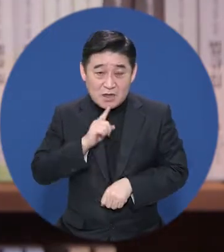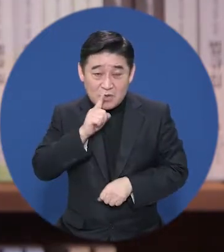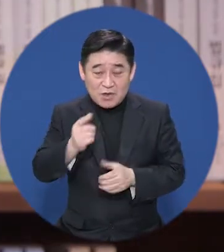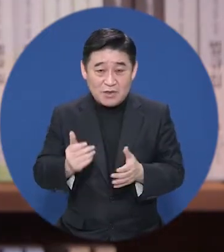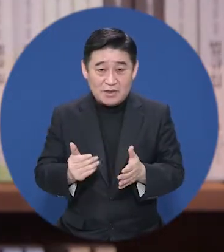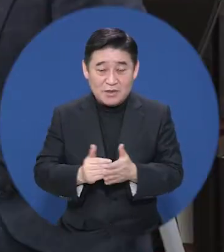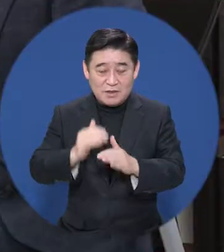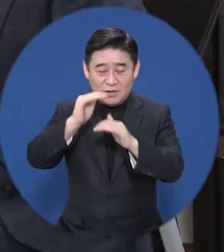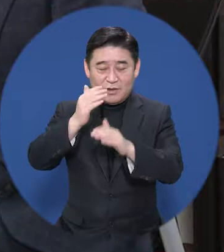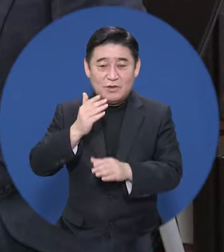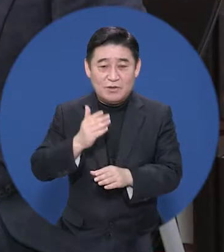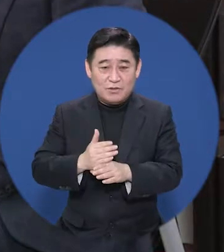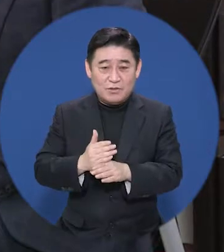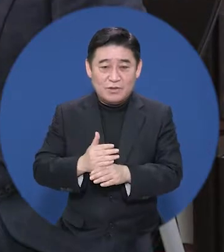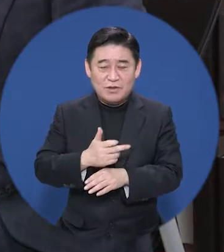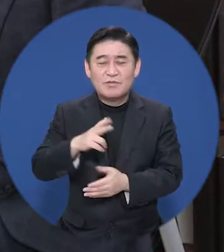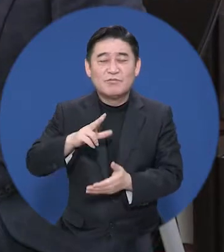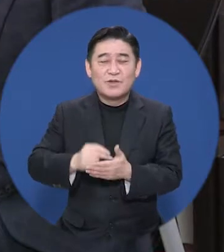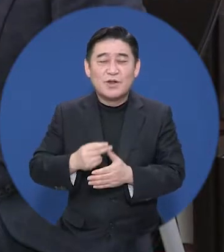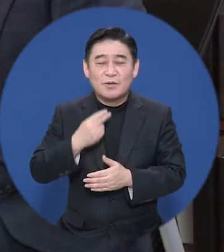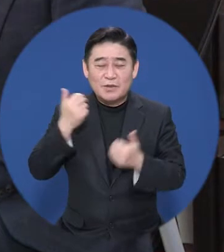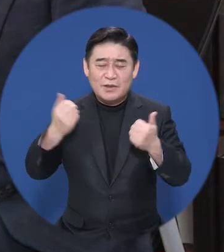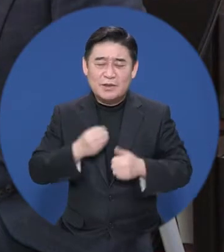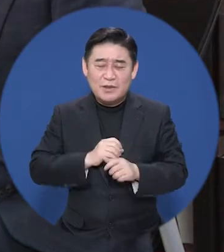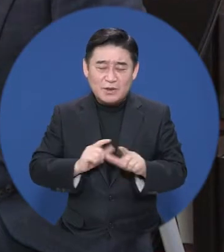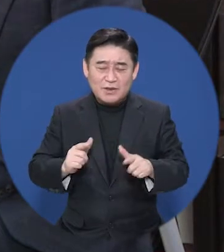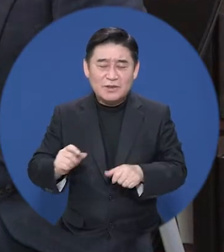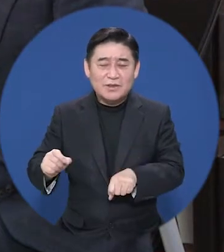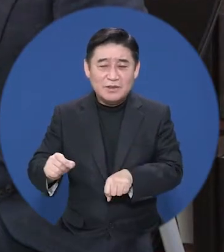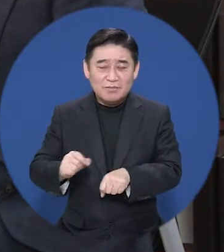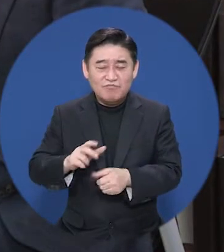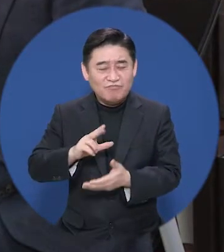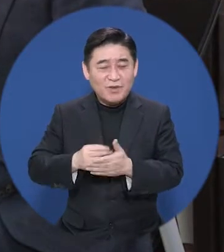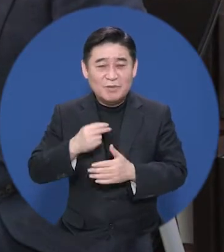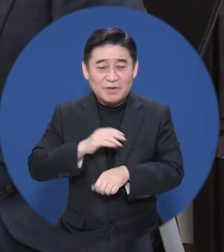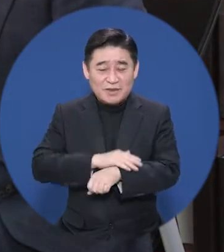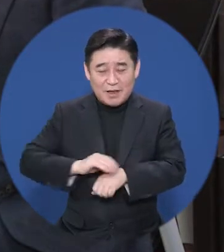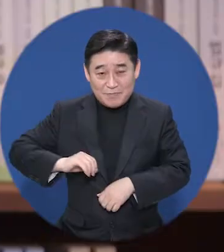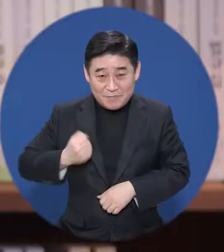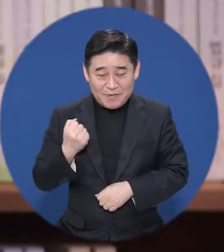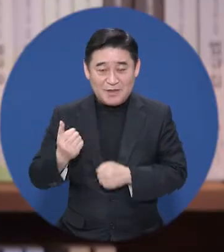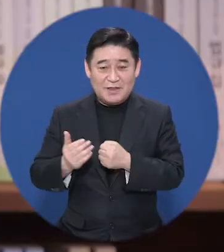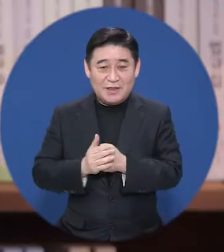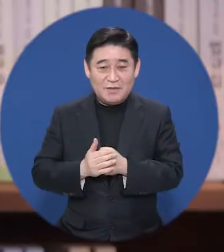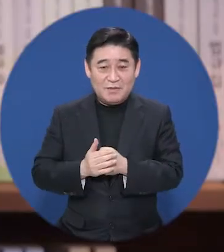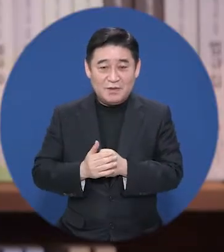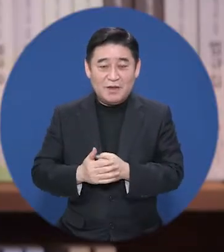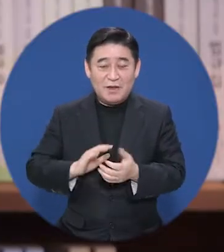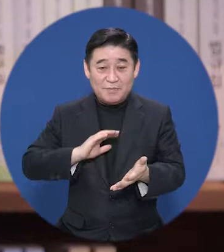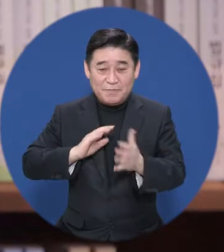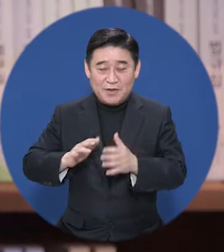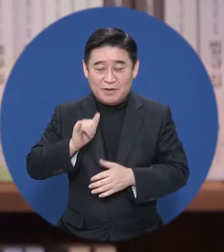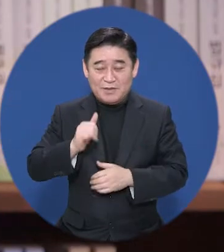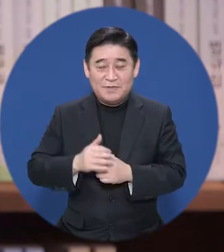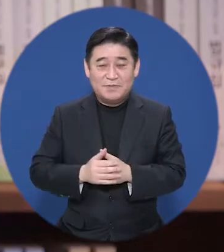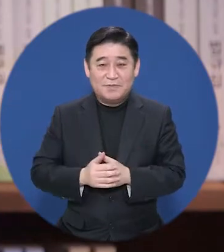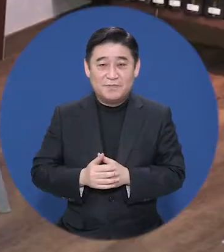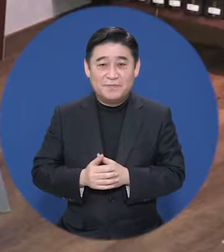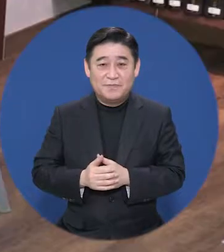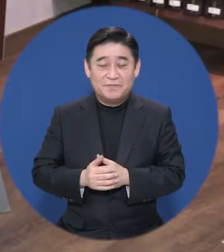그런 과정에서 큰 문제 없이 또 우리 의원님들이 별탈 없이 잘 네네. 따라줬기 때문에 계속 회의가 진행될 수 있었습니다.